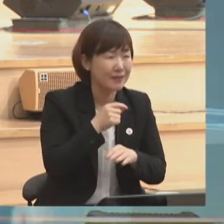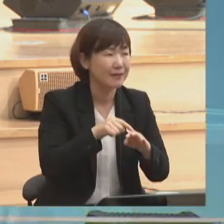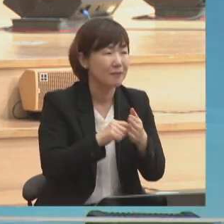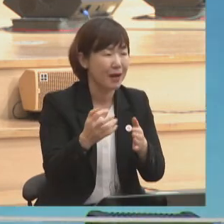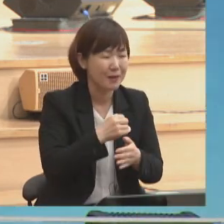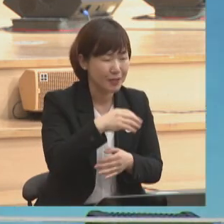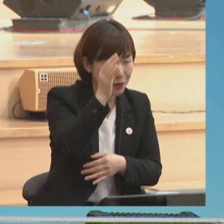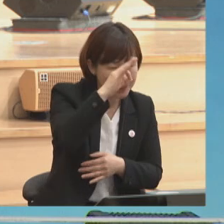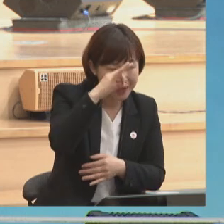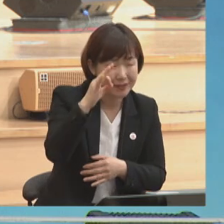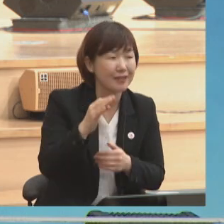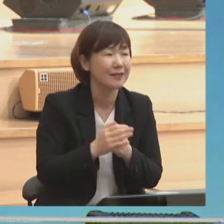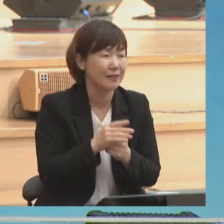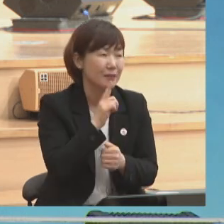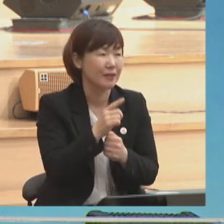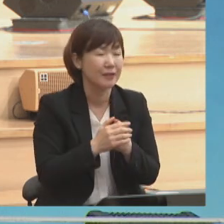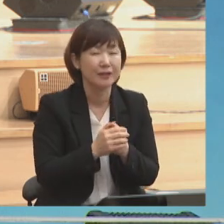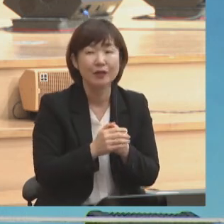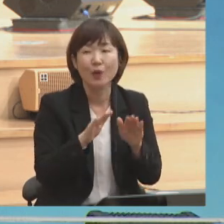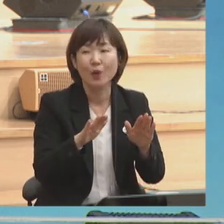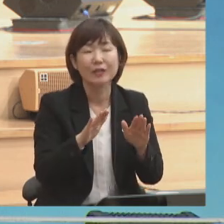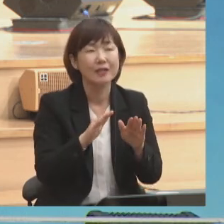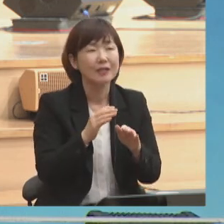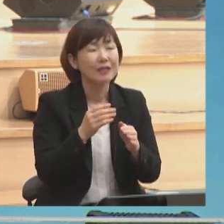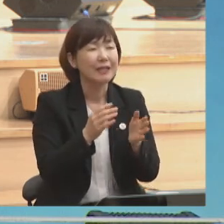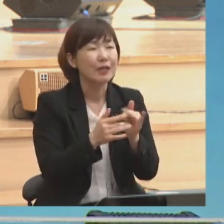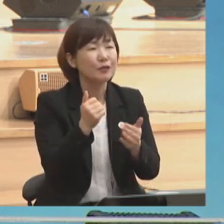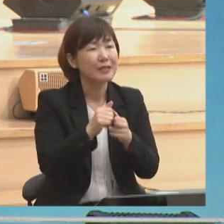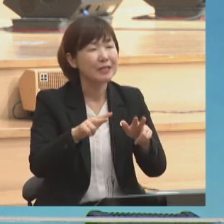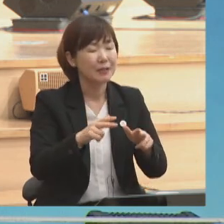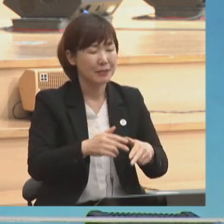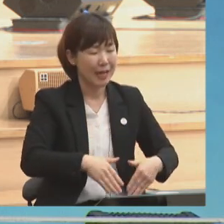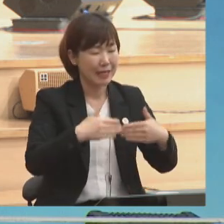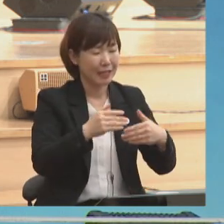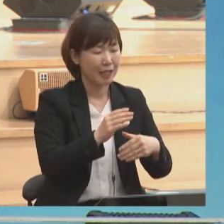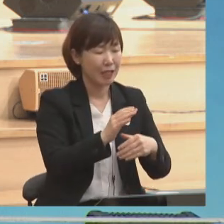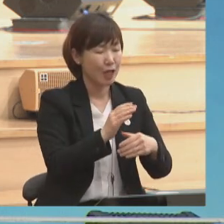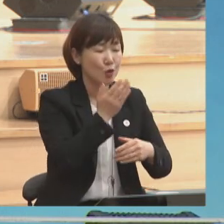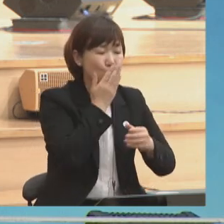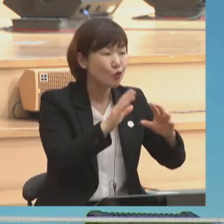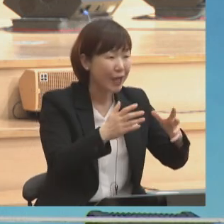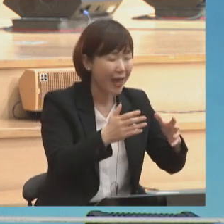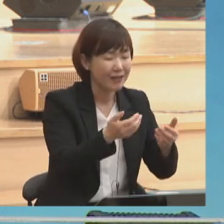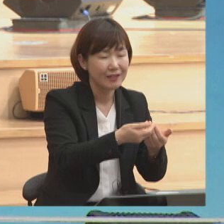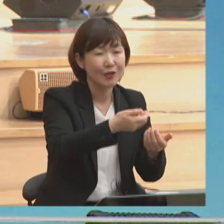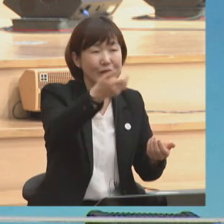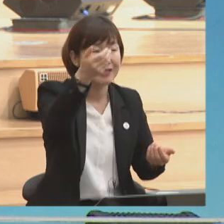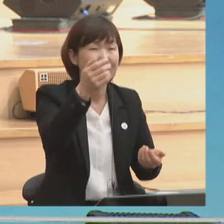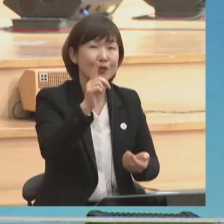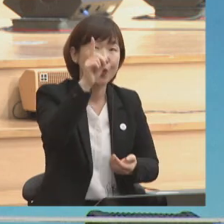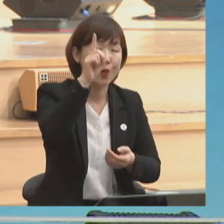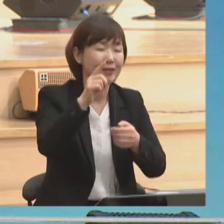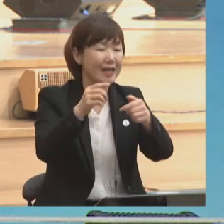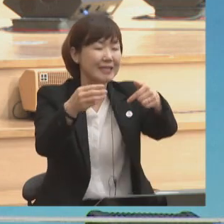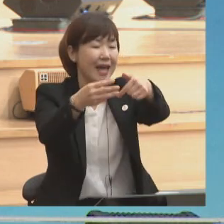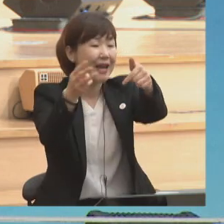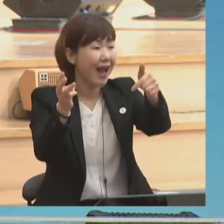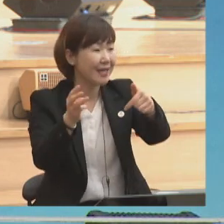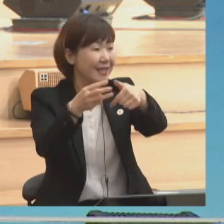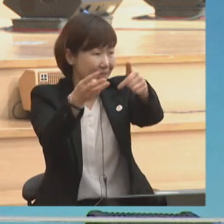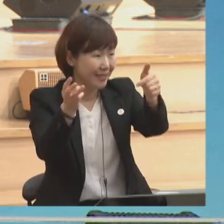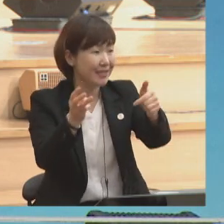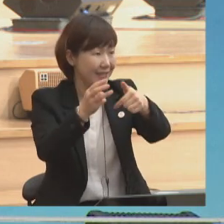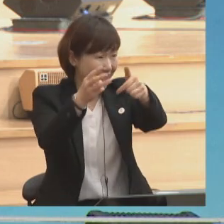얘기예요. 예수님께서 유대 땅을 떠나서 갈릴리로 올라가시게 되어졌습니다. 여러분도 어느 정도 아시죠? 이제